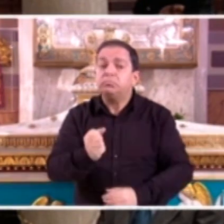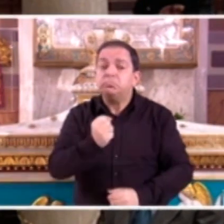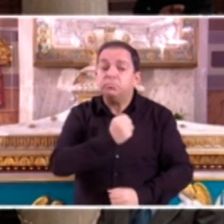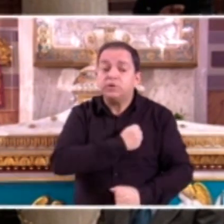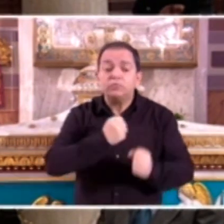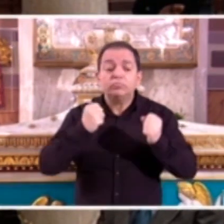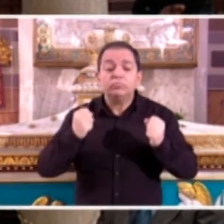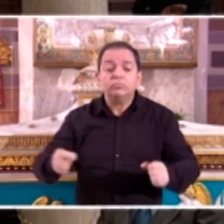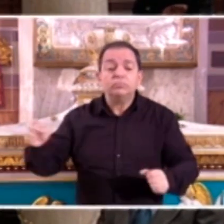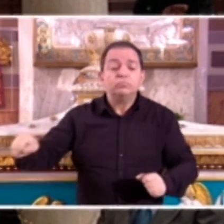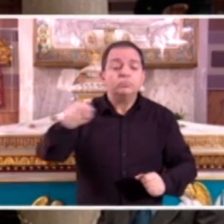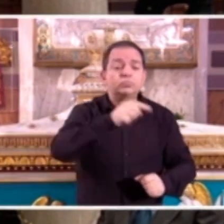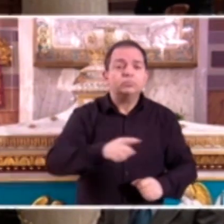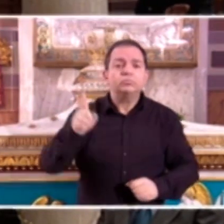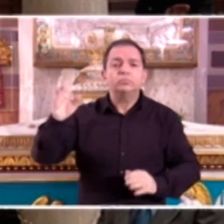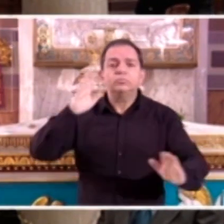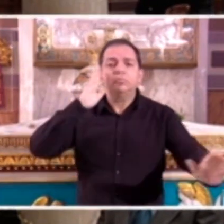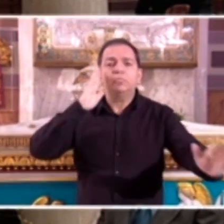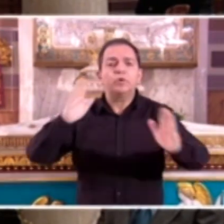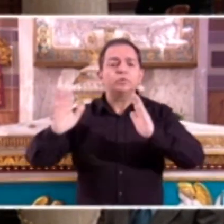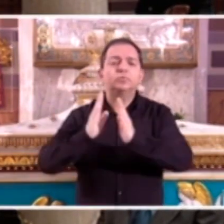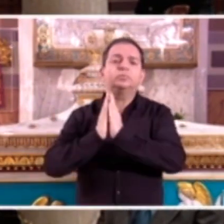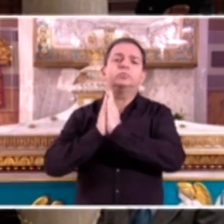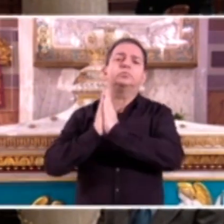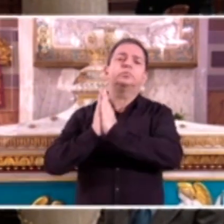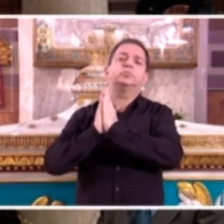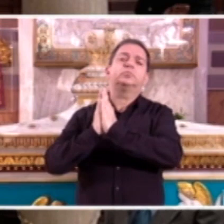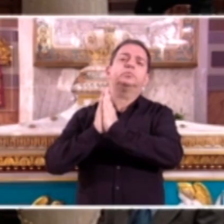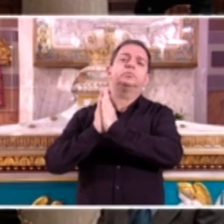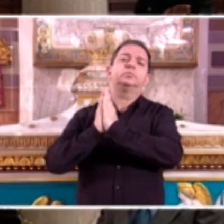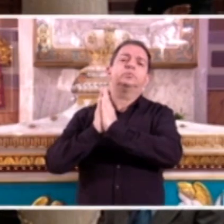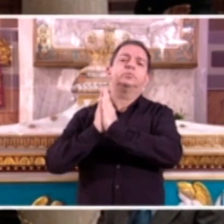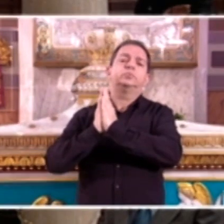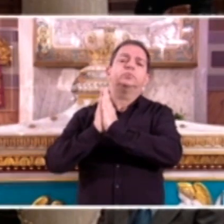Και των πιστικούν των εναυτές, Κυρίου